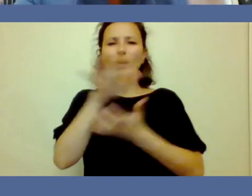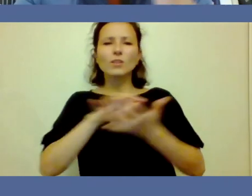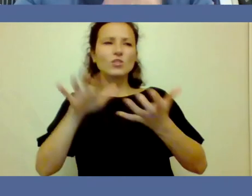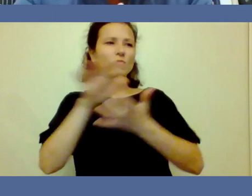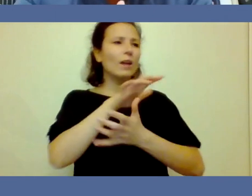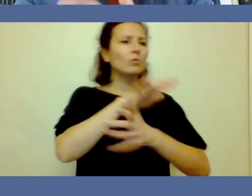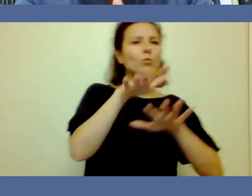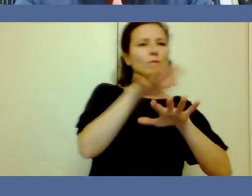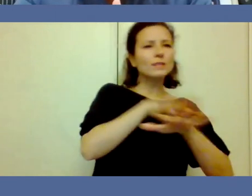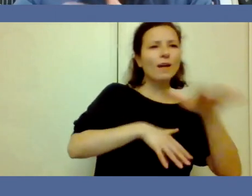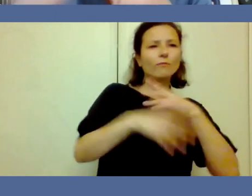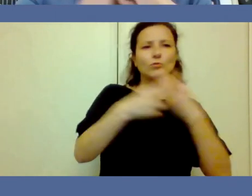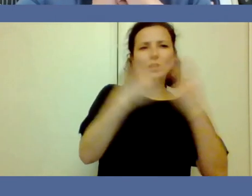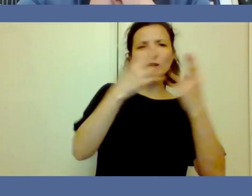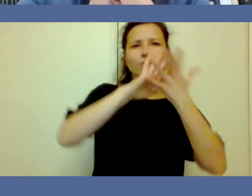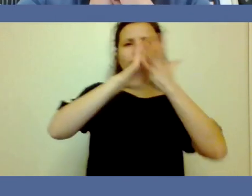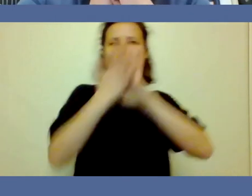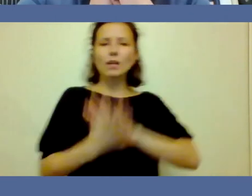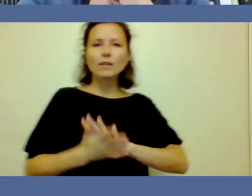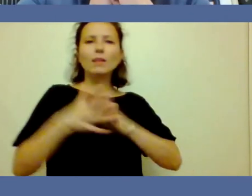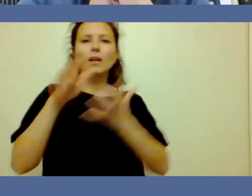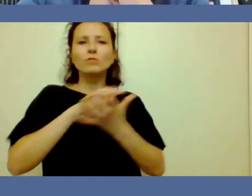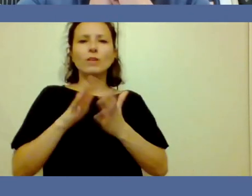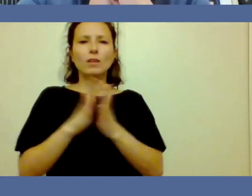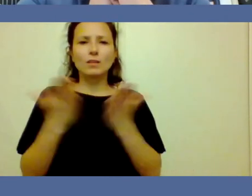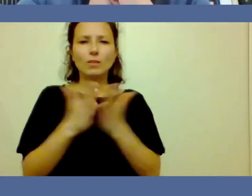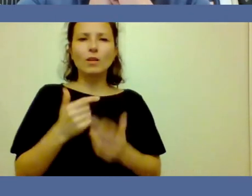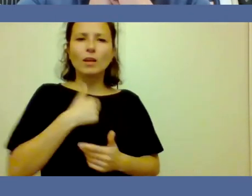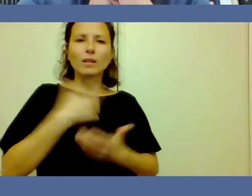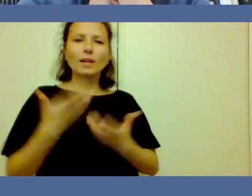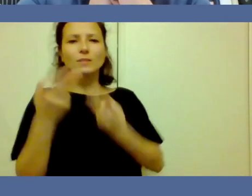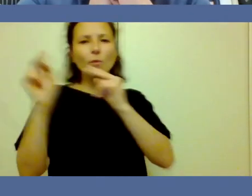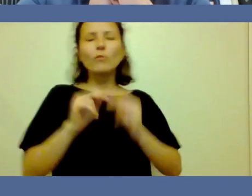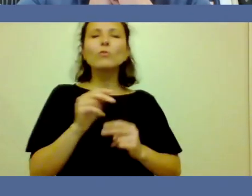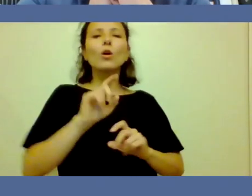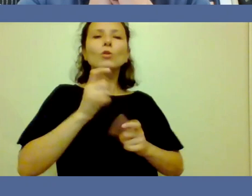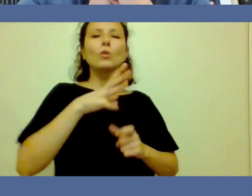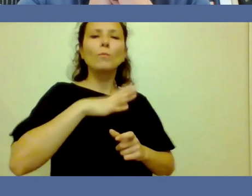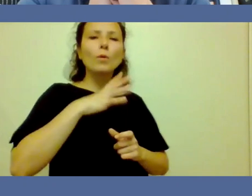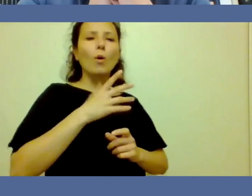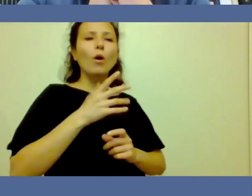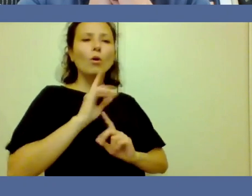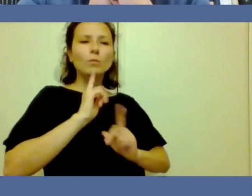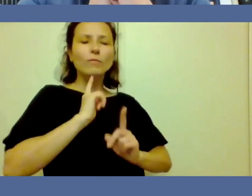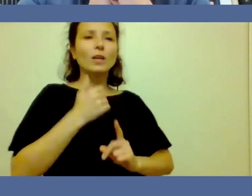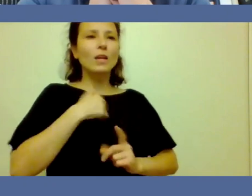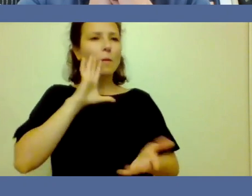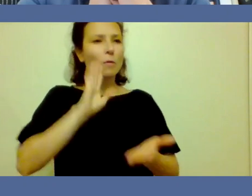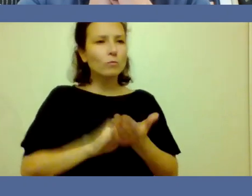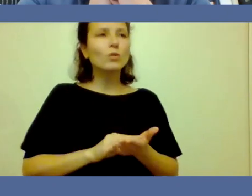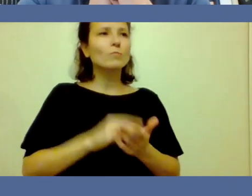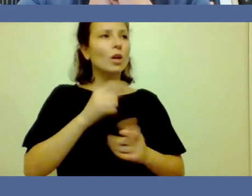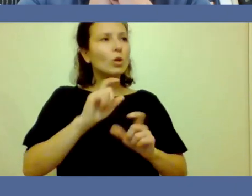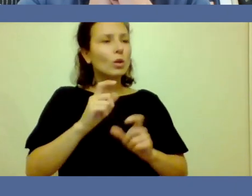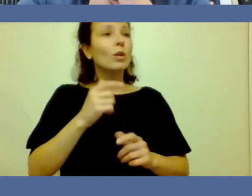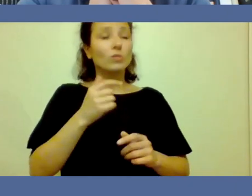dziennikarstwa do literatury? Ja chcę wrócić do tego, o czym mówiliśmy. Ja powtarzam jeszcze raz. To, że ja zbieram dane